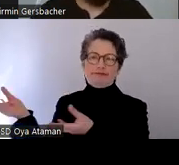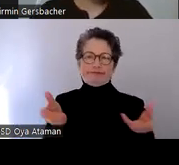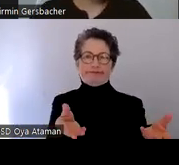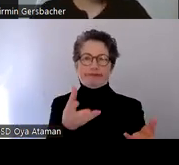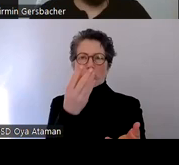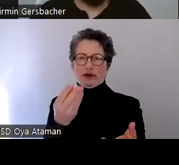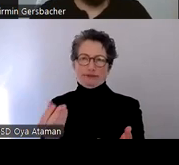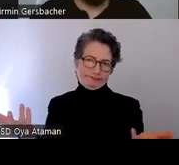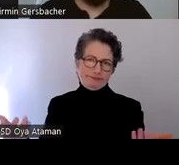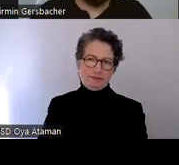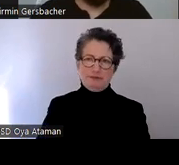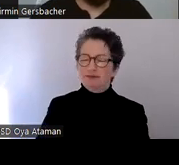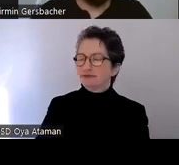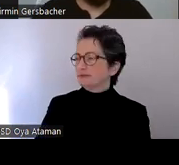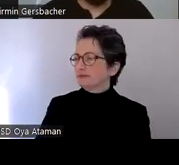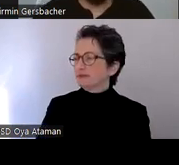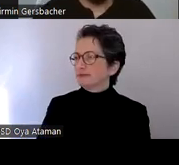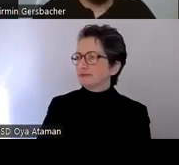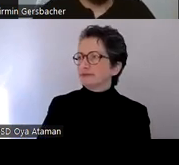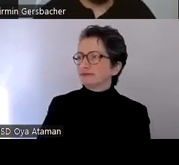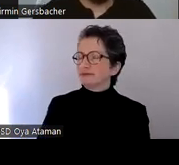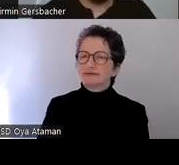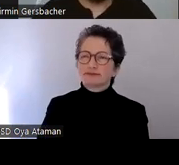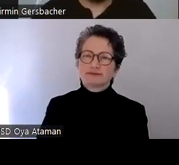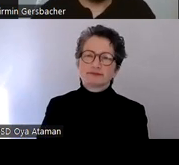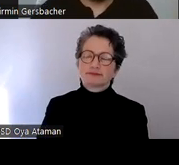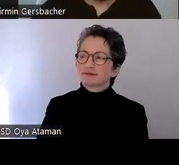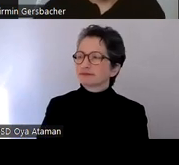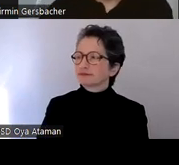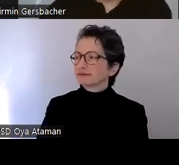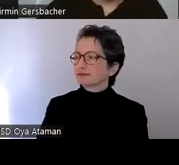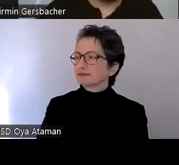Und genau, ich glaube, das kriegen wir dann auch bestimmt gleich wieder.